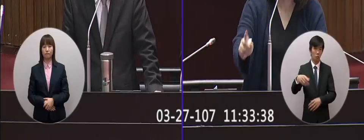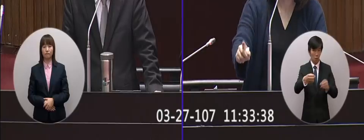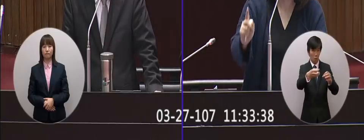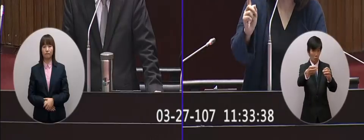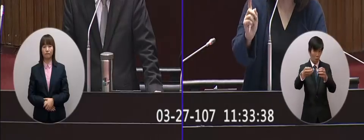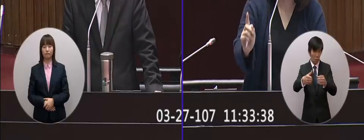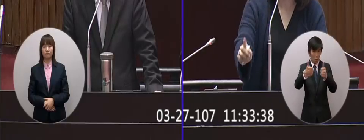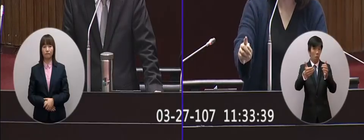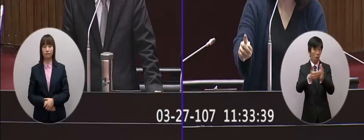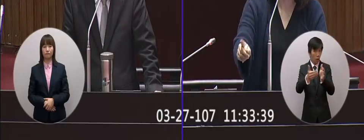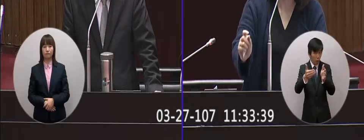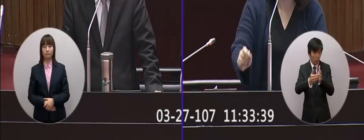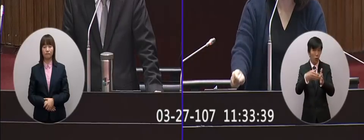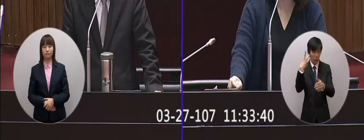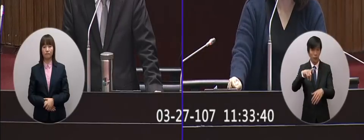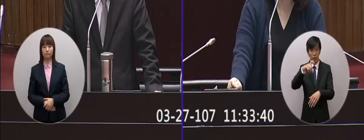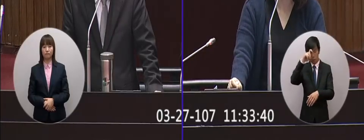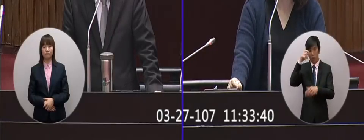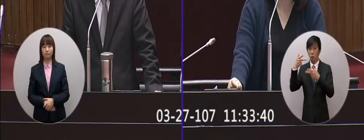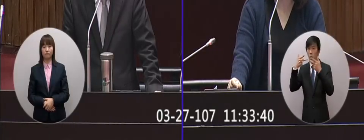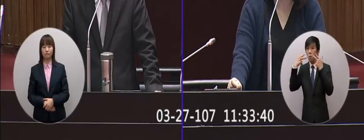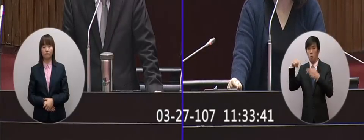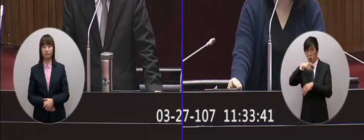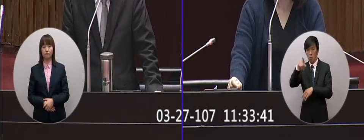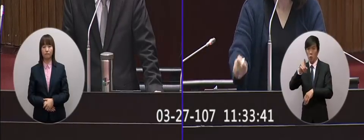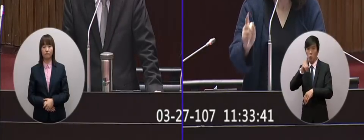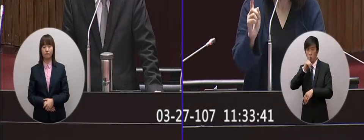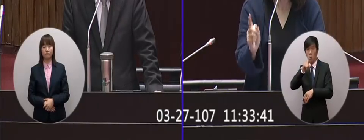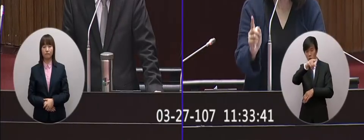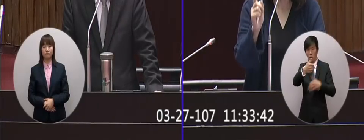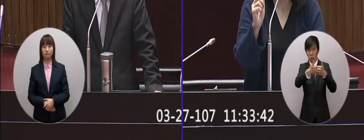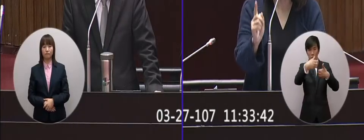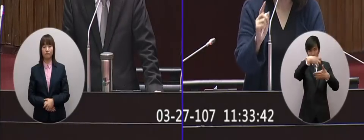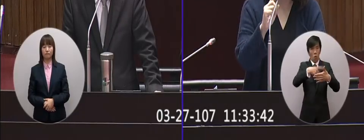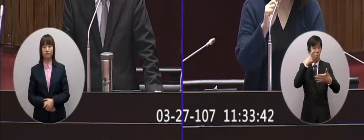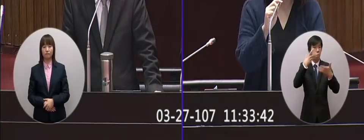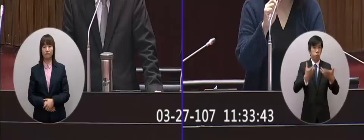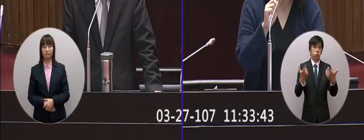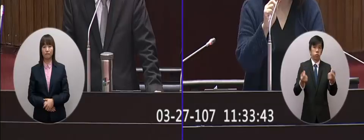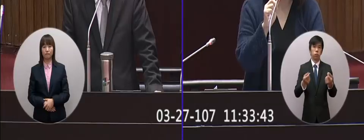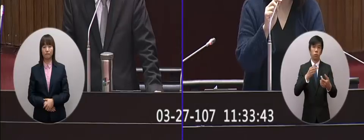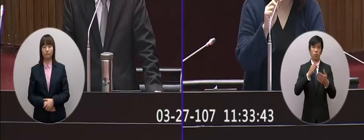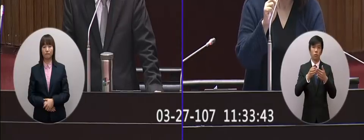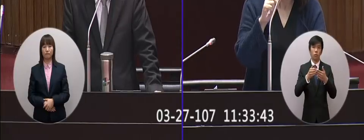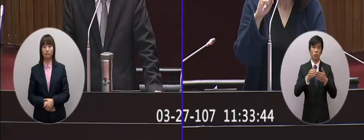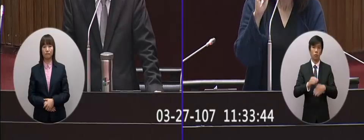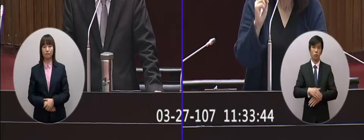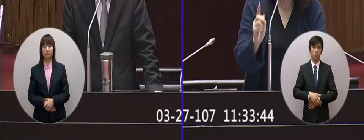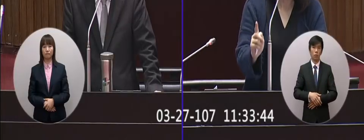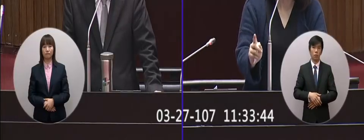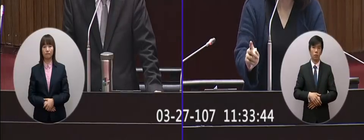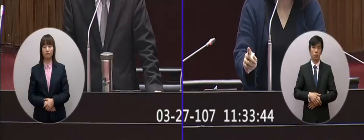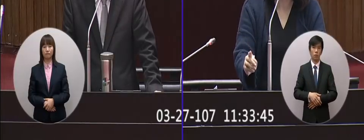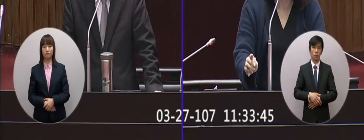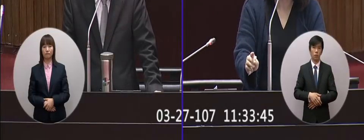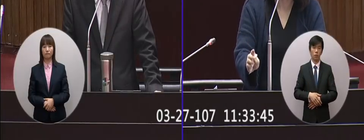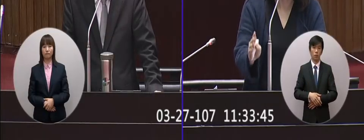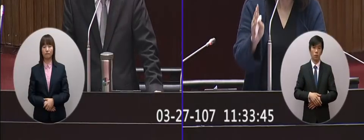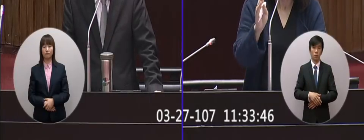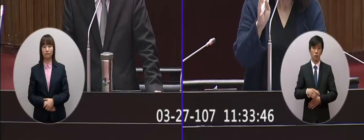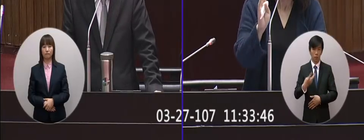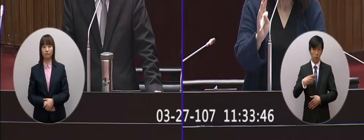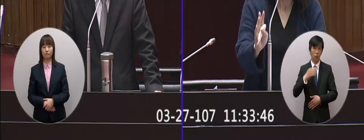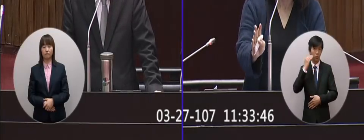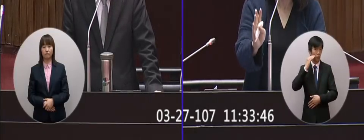音也可以在这个会议当中被正视。这就是我要提到的一个重点哦。在国际上